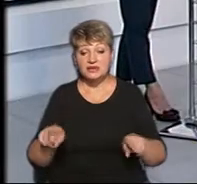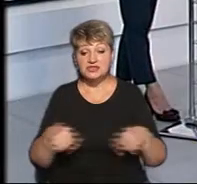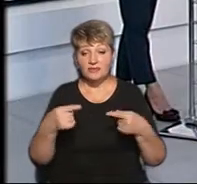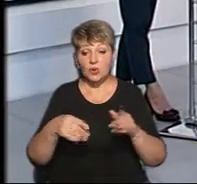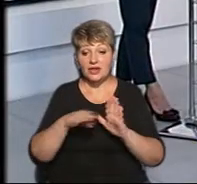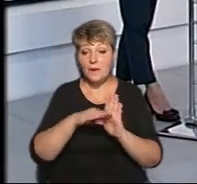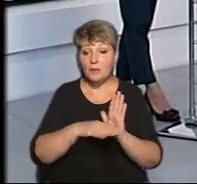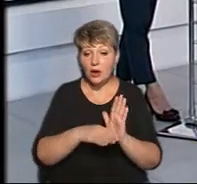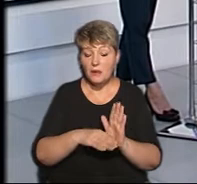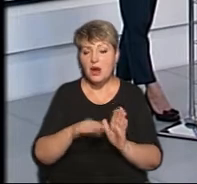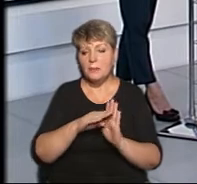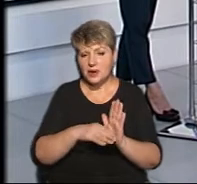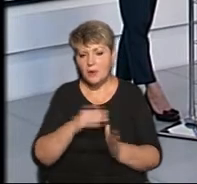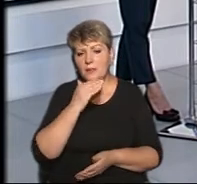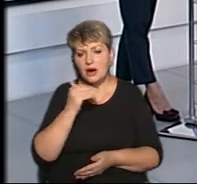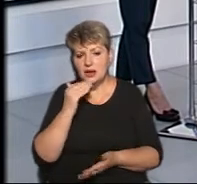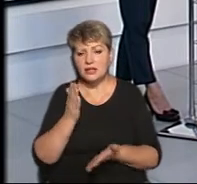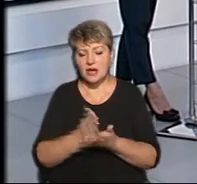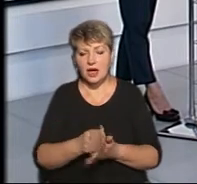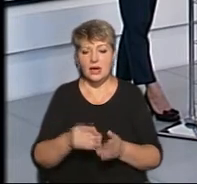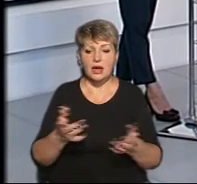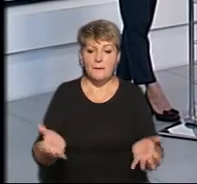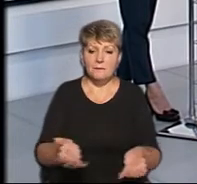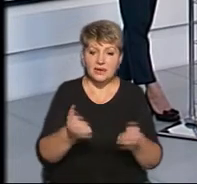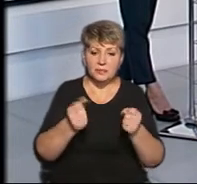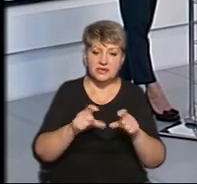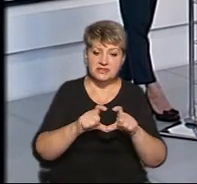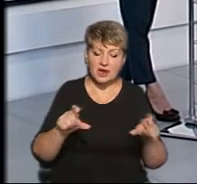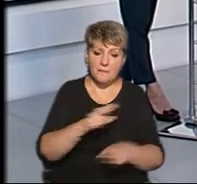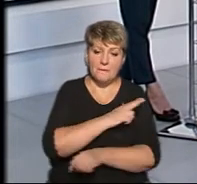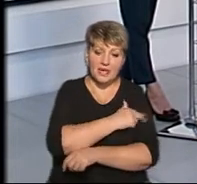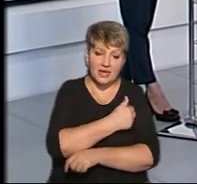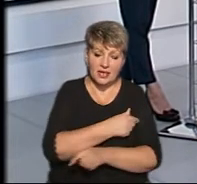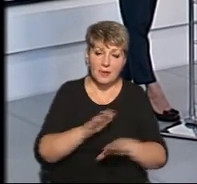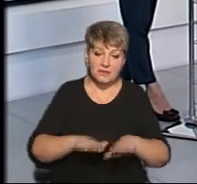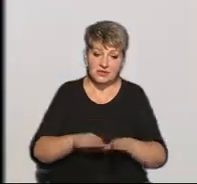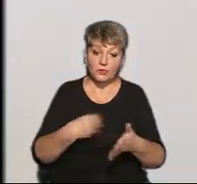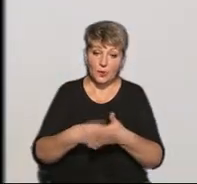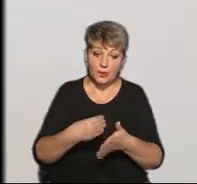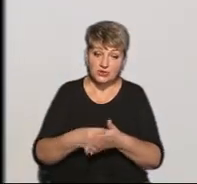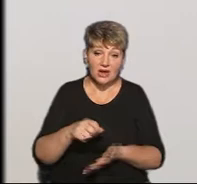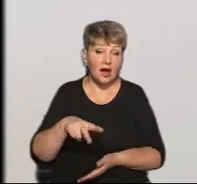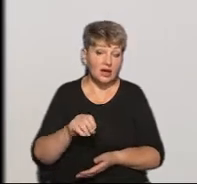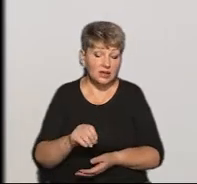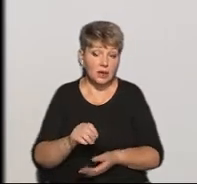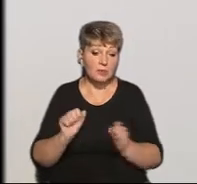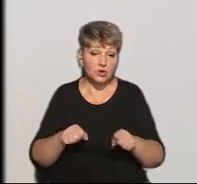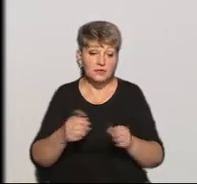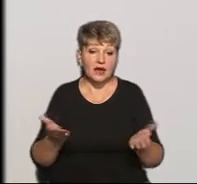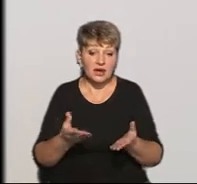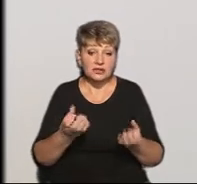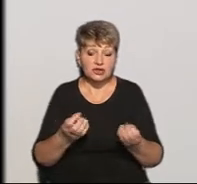програм, ну, їх і так уже багато є, програми підтримки закладів медицини, ну, з міського бюджету. Але, можливо, якісь